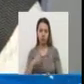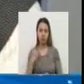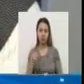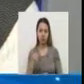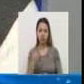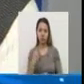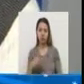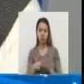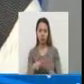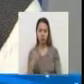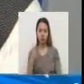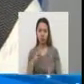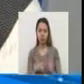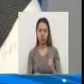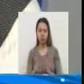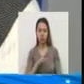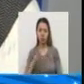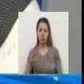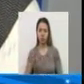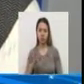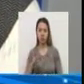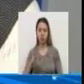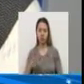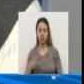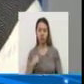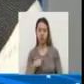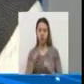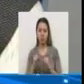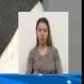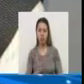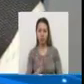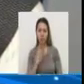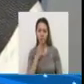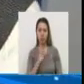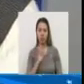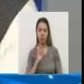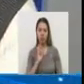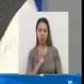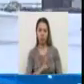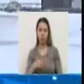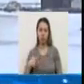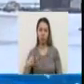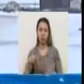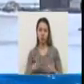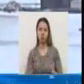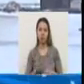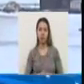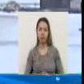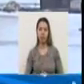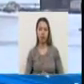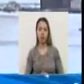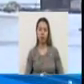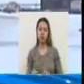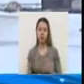арқасында жалпы сомасы 390 миллион теңге көлеміндегі меншікті құқық кәсіпкерлер пайдасына шешілді. Жер телімдерін игеру